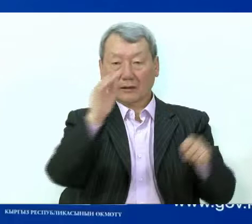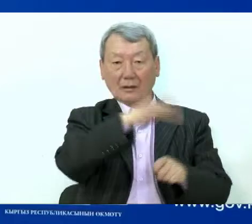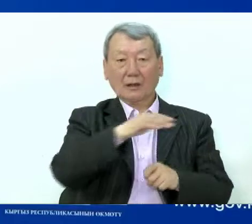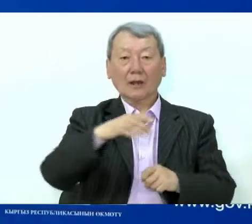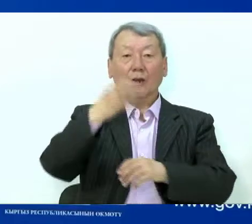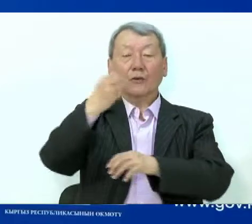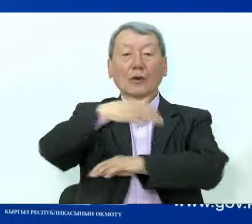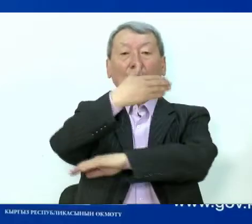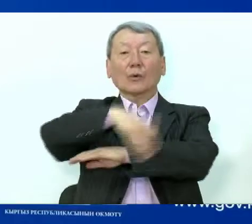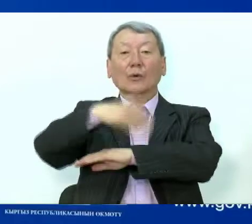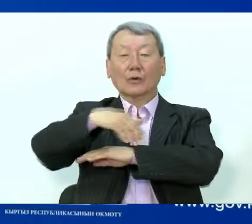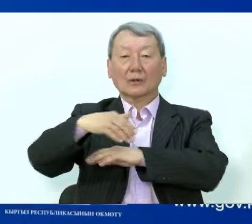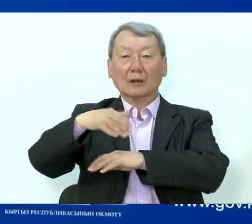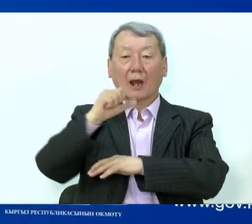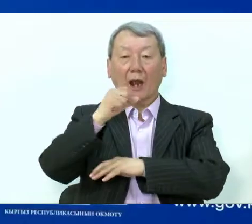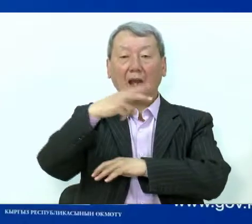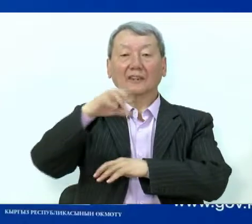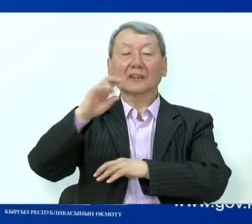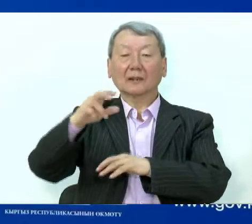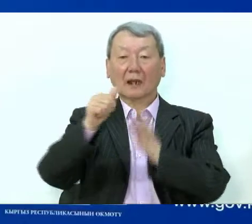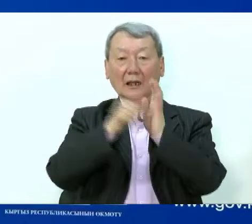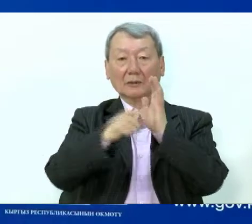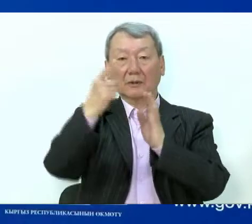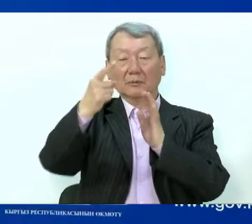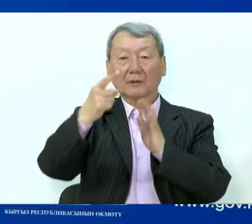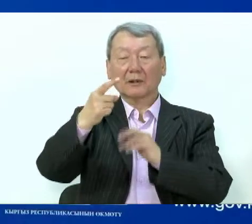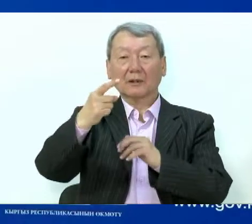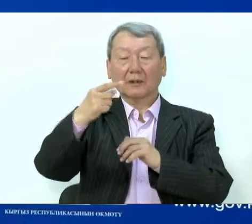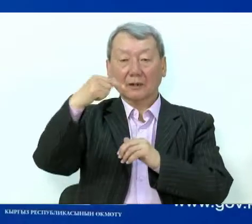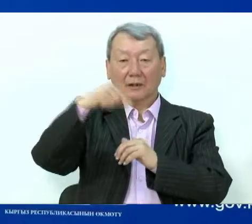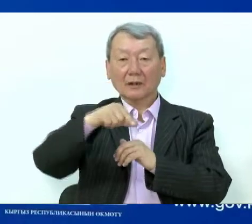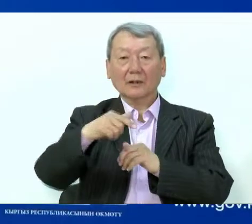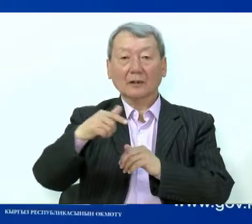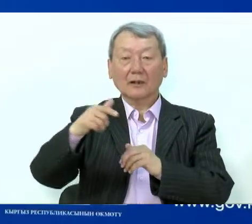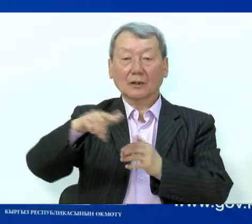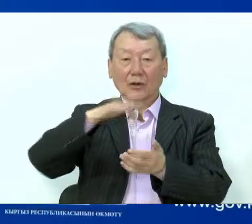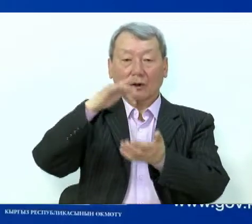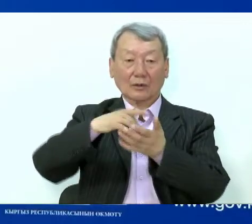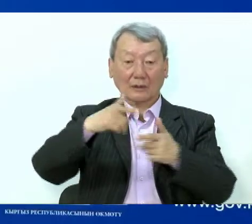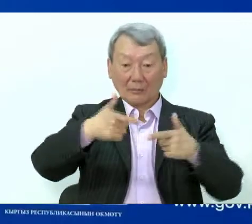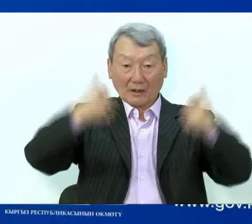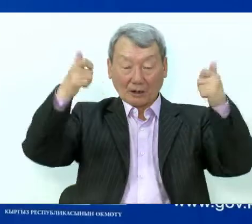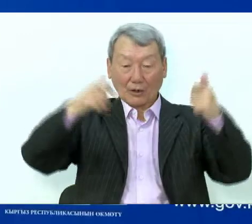Айылчиев көчөсүндө номер 61 дарегинде жайгашкан Гардын отель